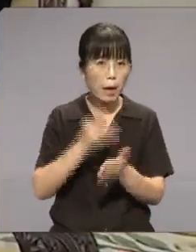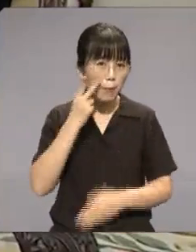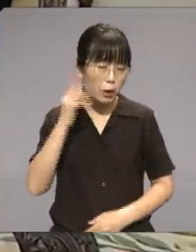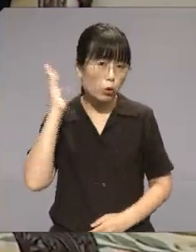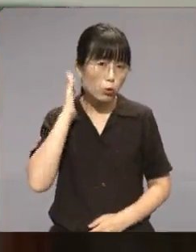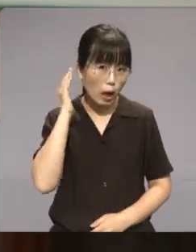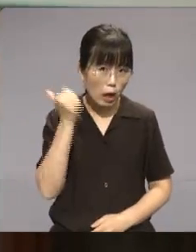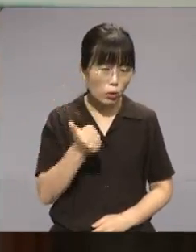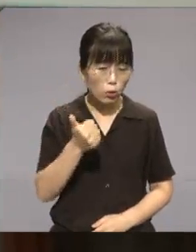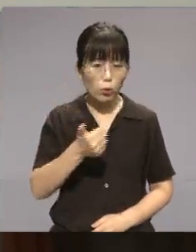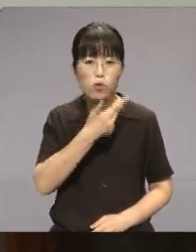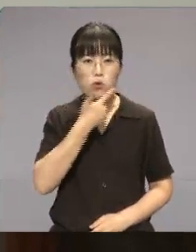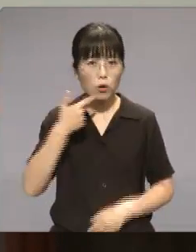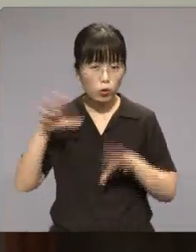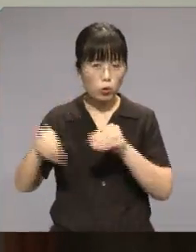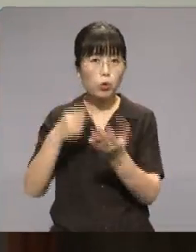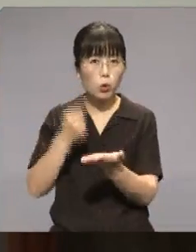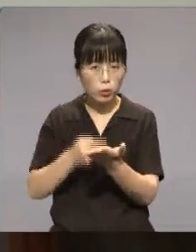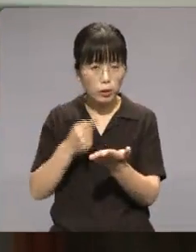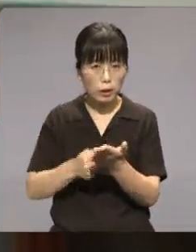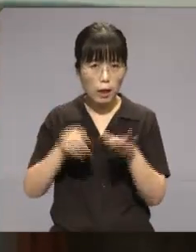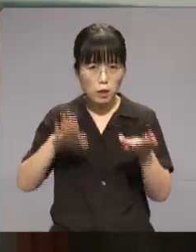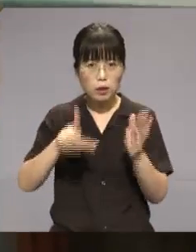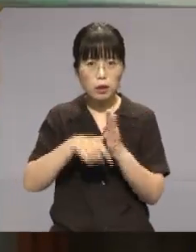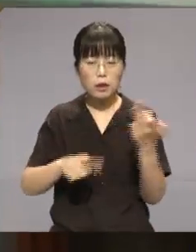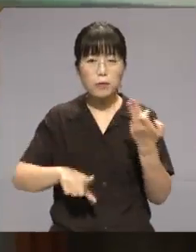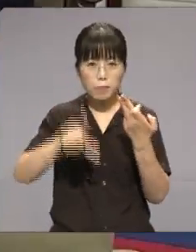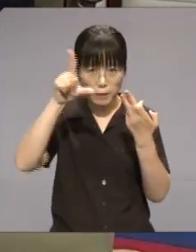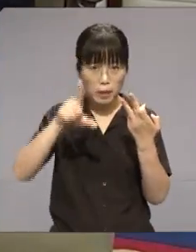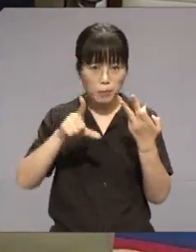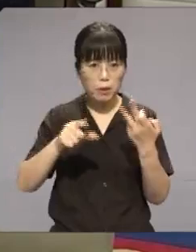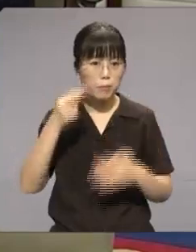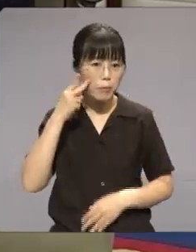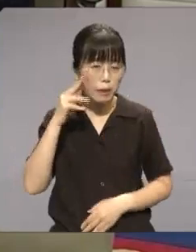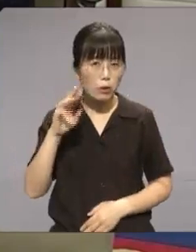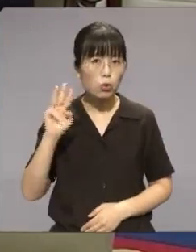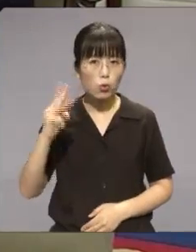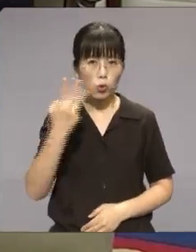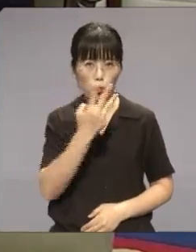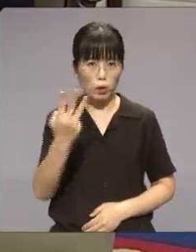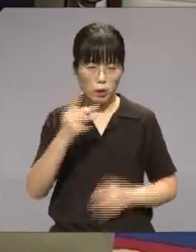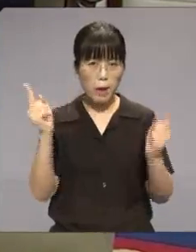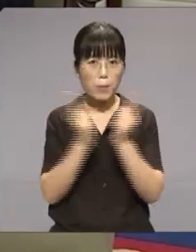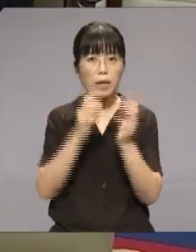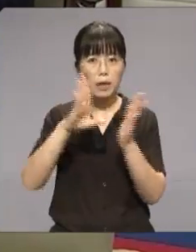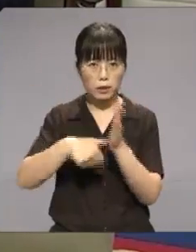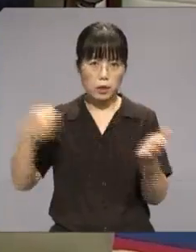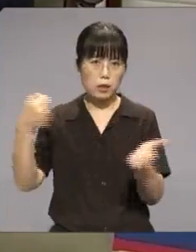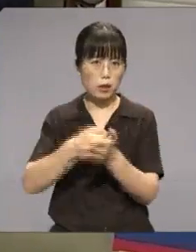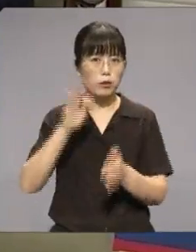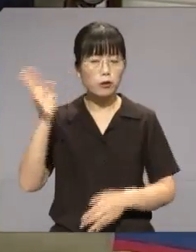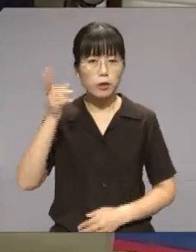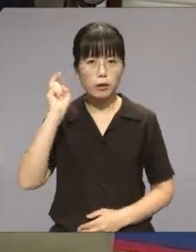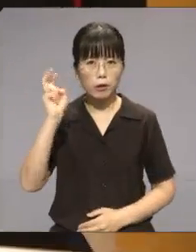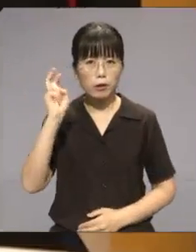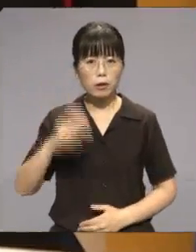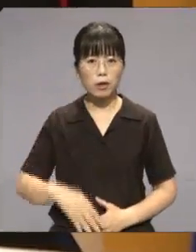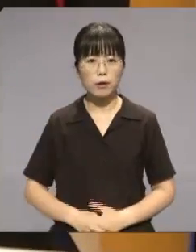미국 대통령과 스타머 영국 총리가 현지 시간 13일 미국 워싱턴에서 만났을 때 결정할 것으로